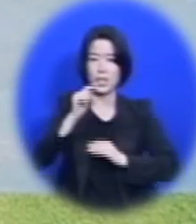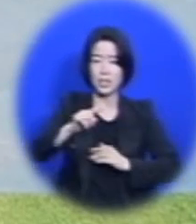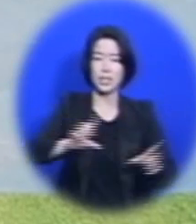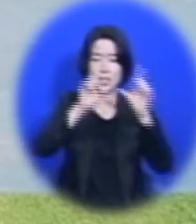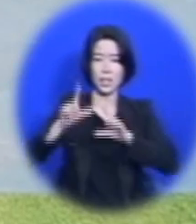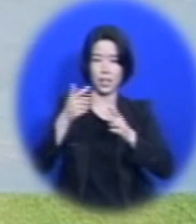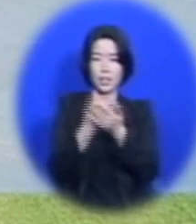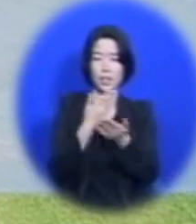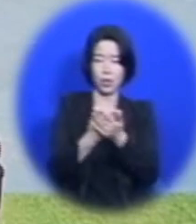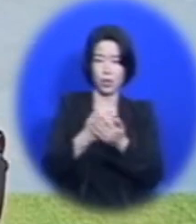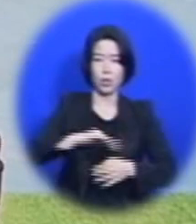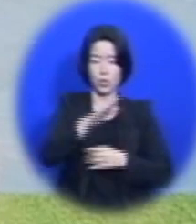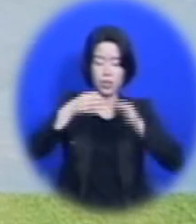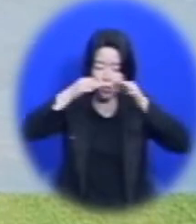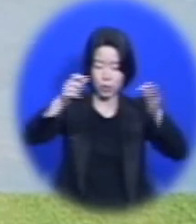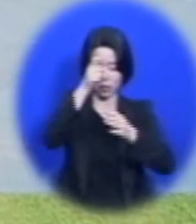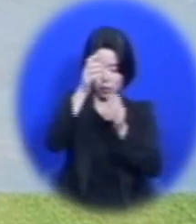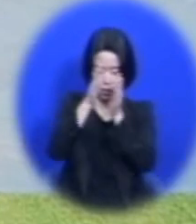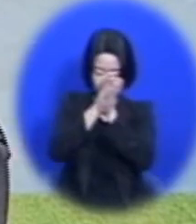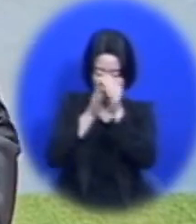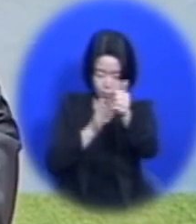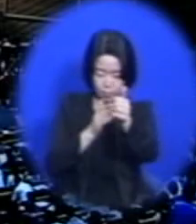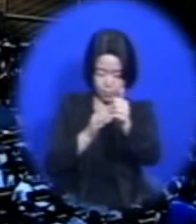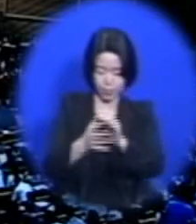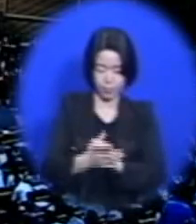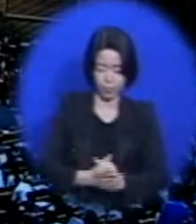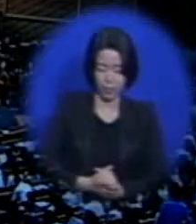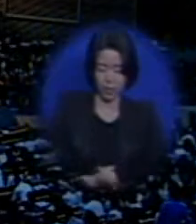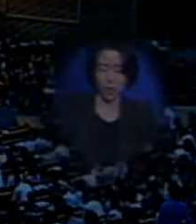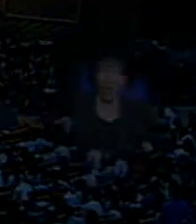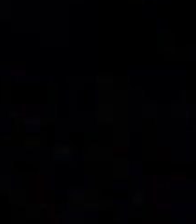살게 해 주옵소서. 우리 통성으로 기도하겠습니다. 은혜와 사랑에 충만하신 아버지 하나님,